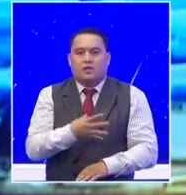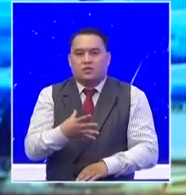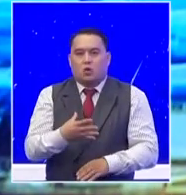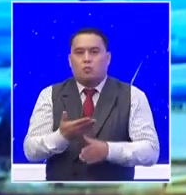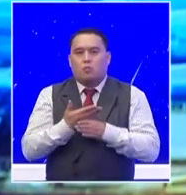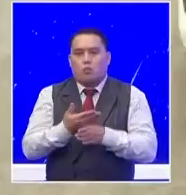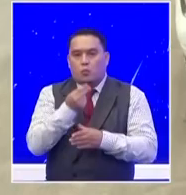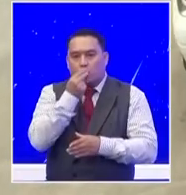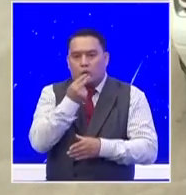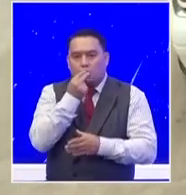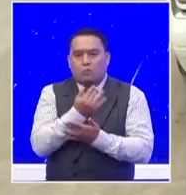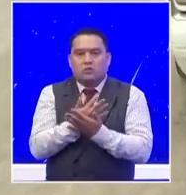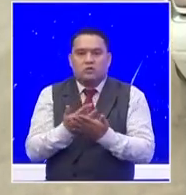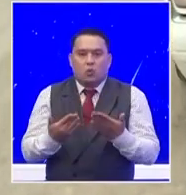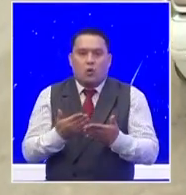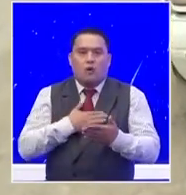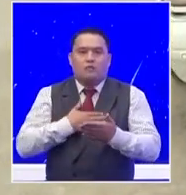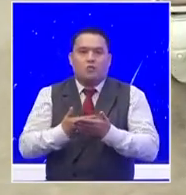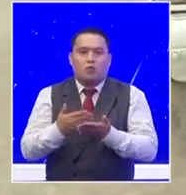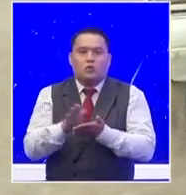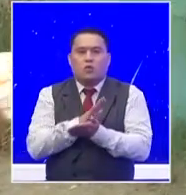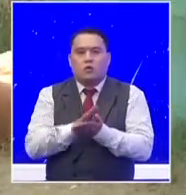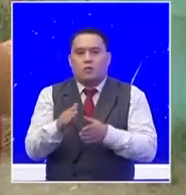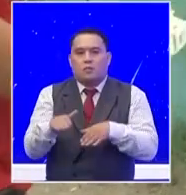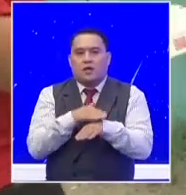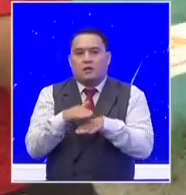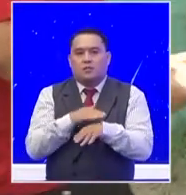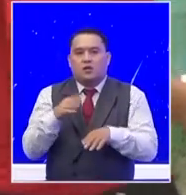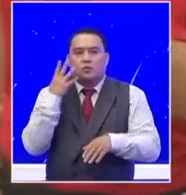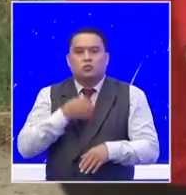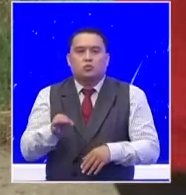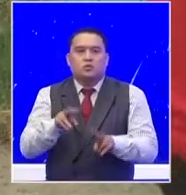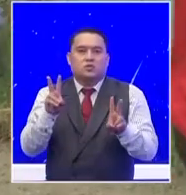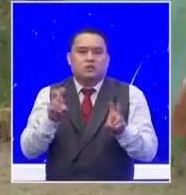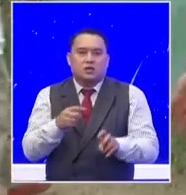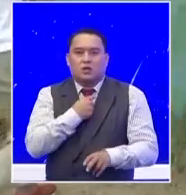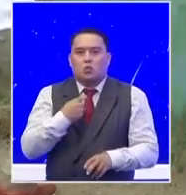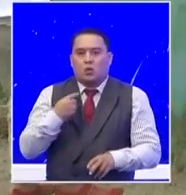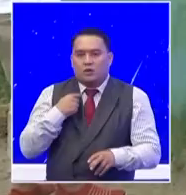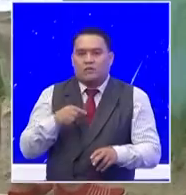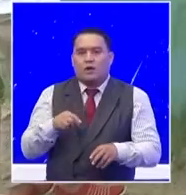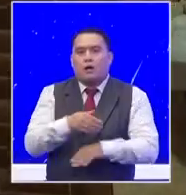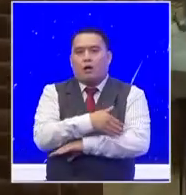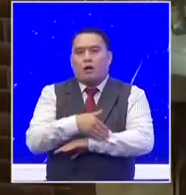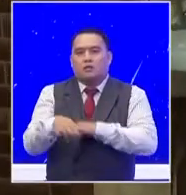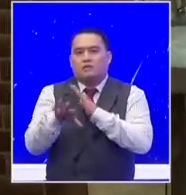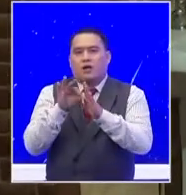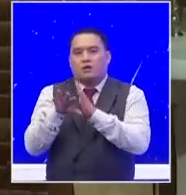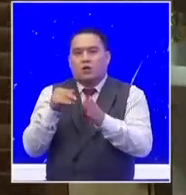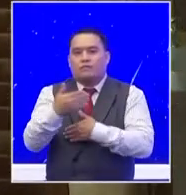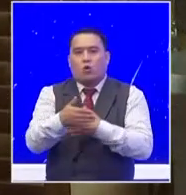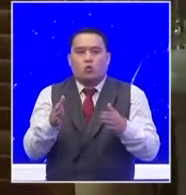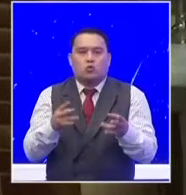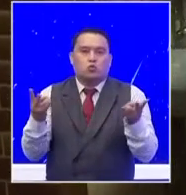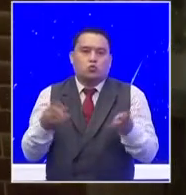области. Продуктовые корзины доставлены волонтерами фронт-офиса МИРМД ЖТСУ по заранее отобранным адресам. В коробке с провизией все